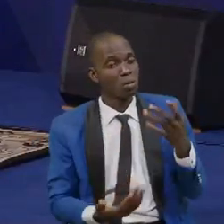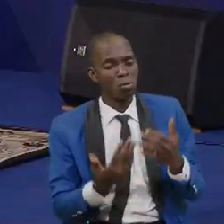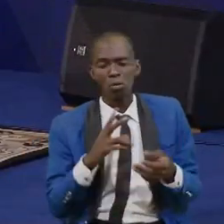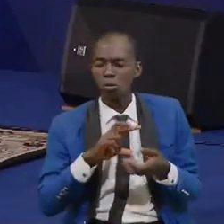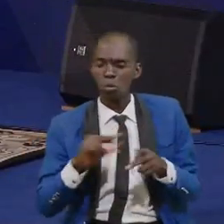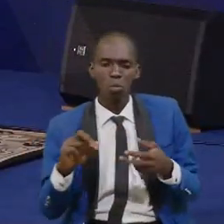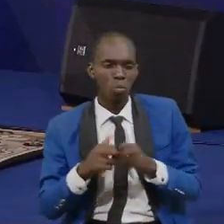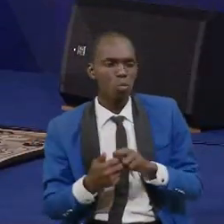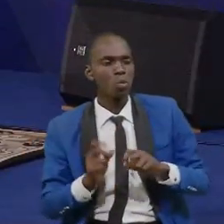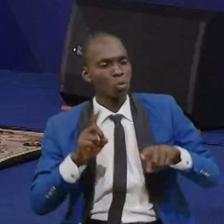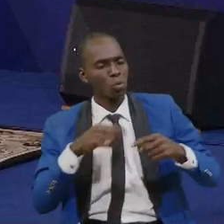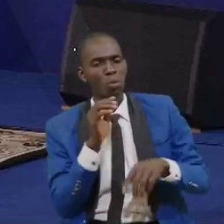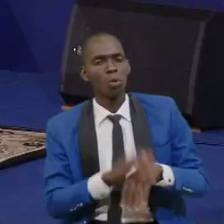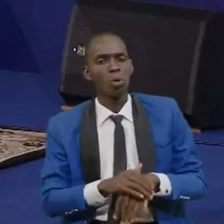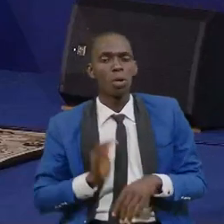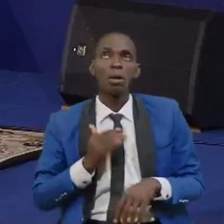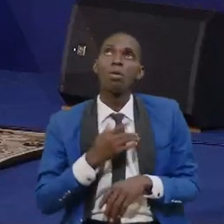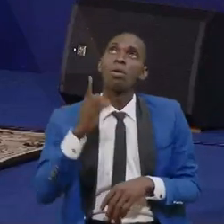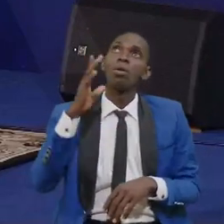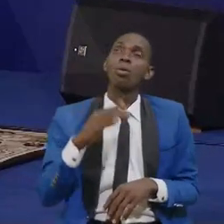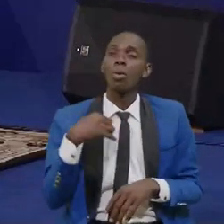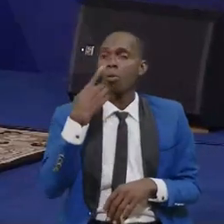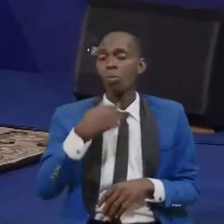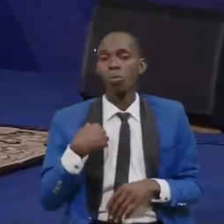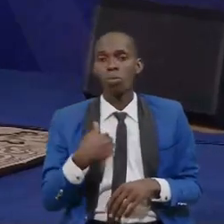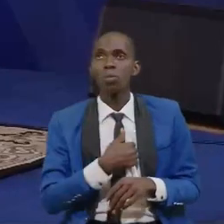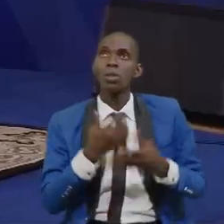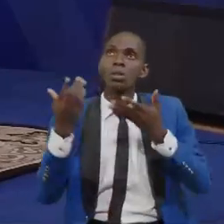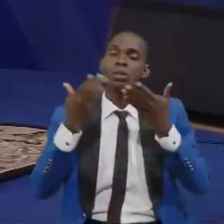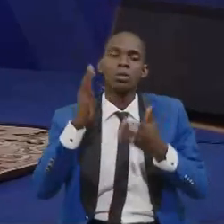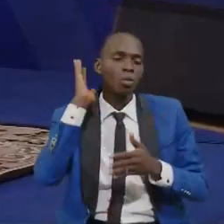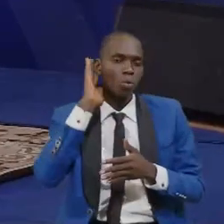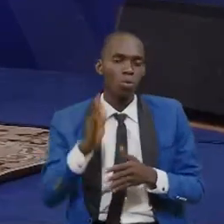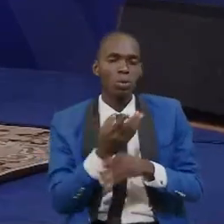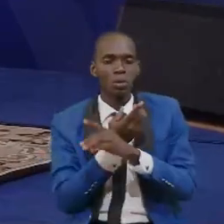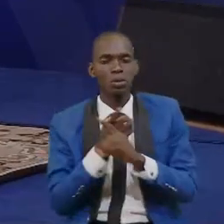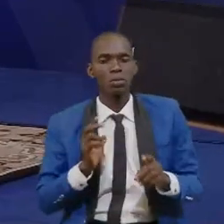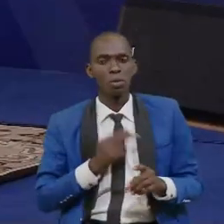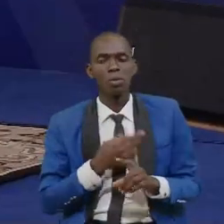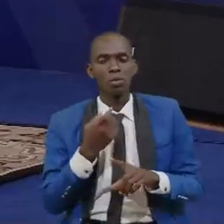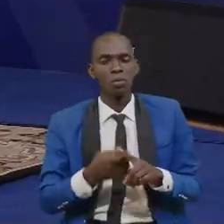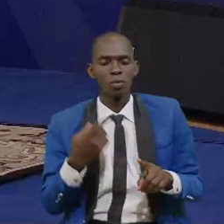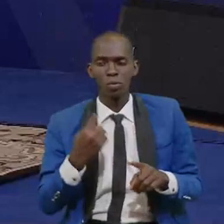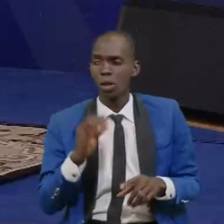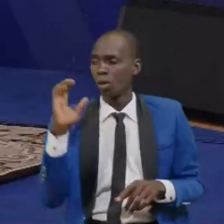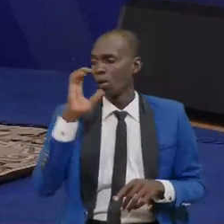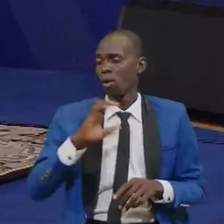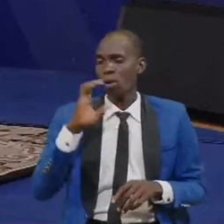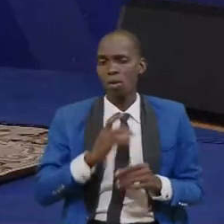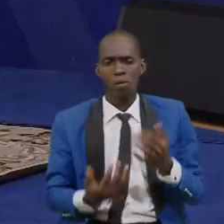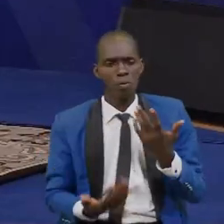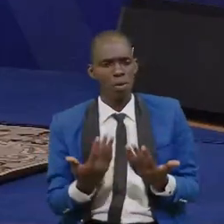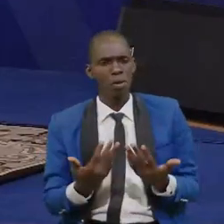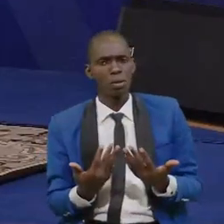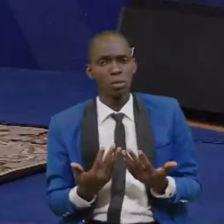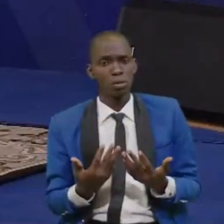Dieu que nous servons nous délivrera de la fournaise ardente. Quoi? Personne